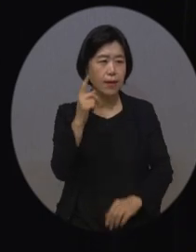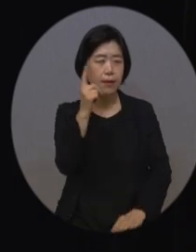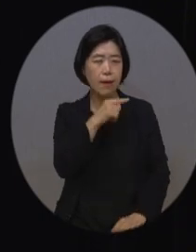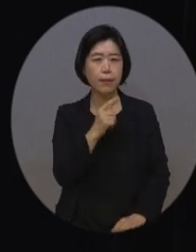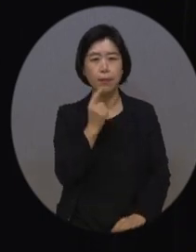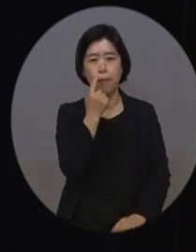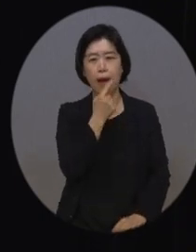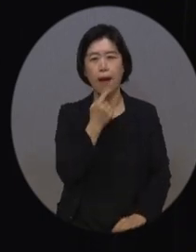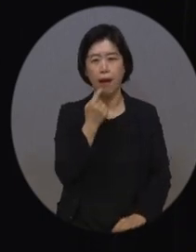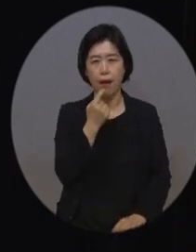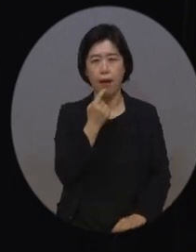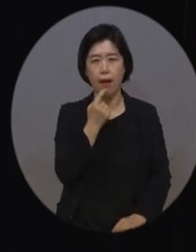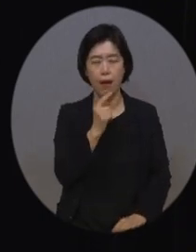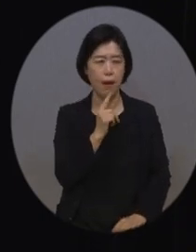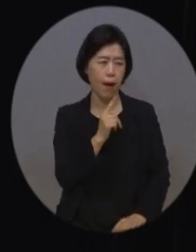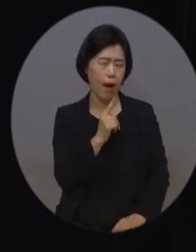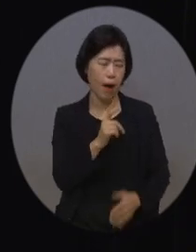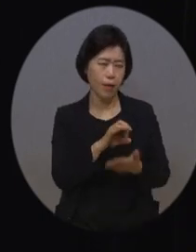일군 탓이다.